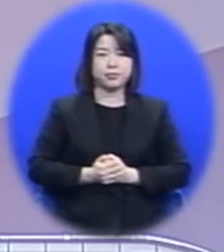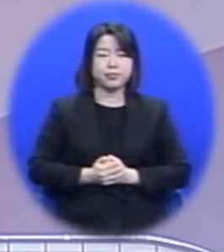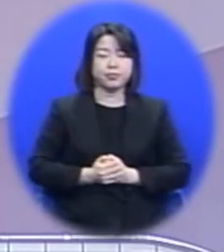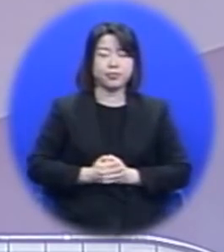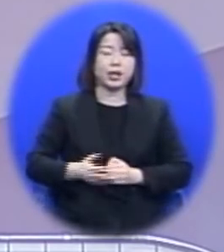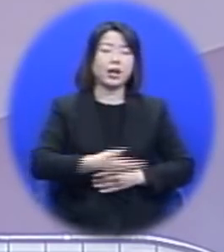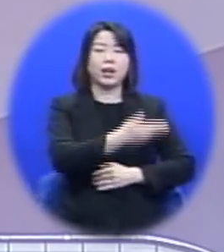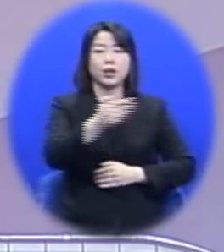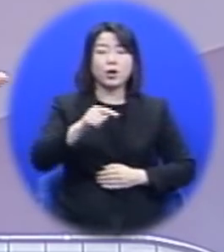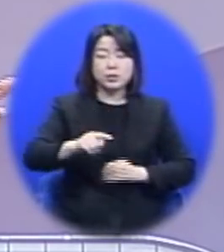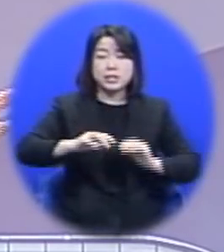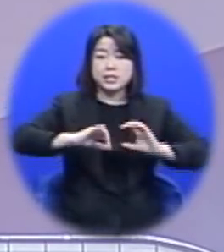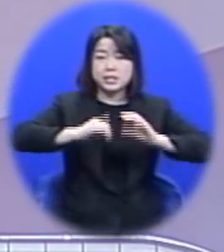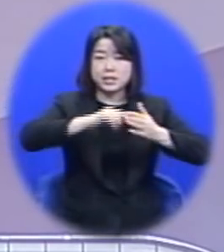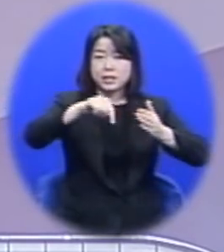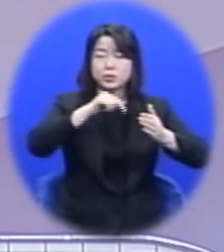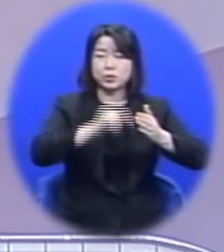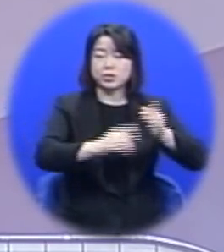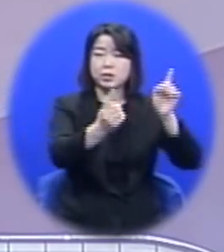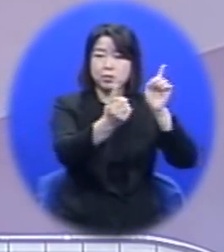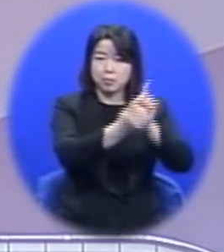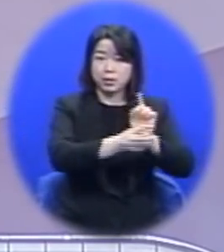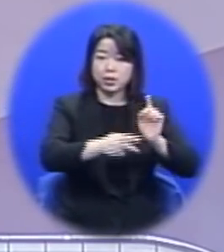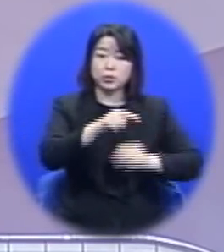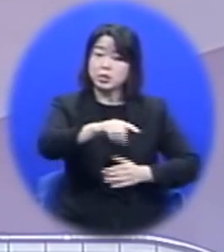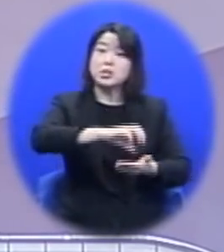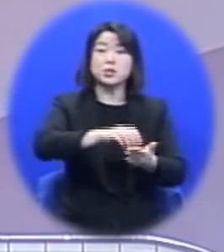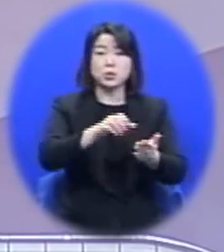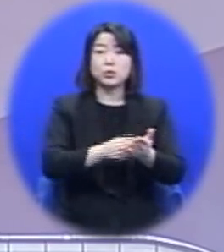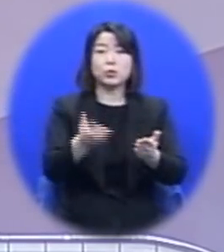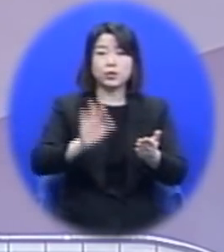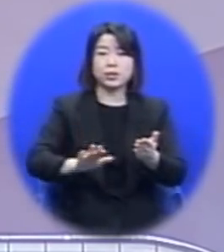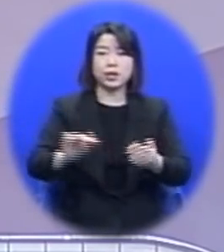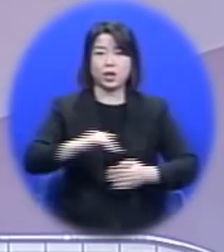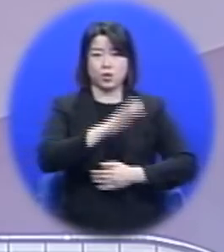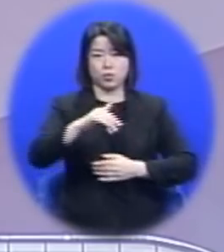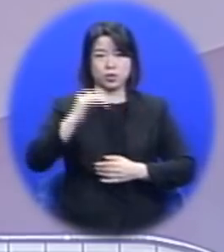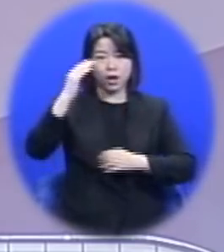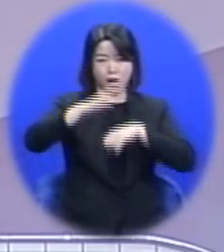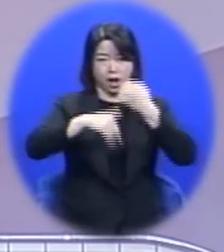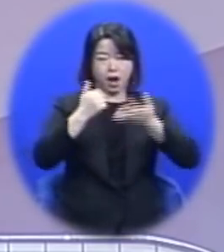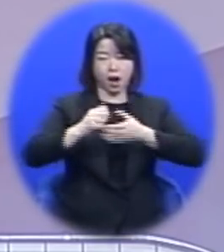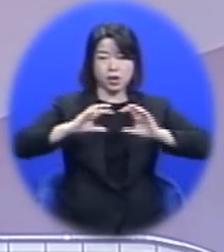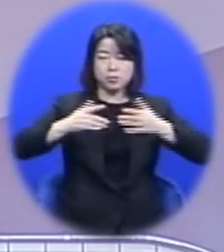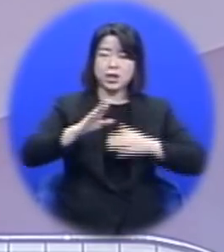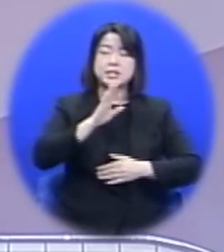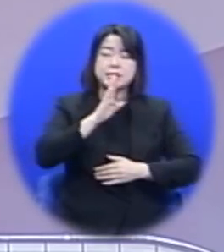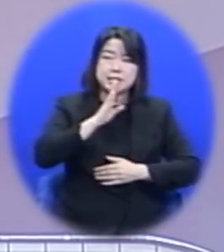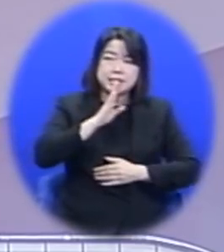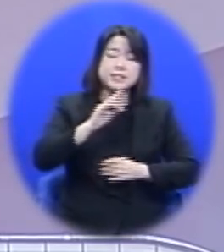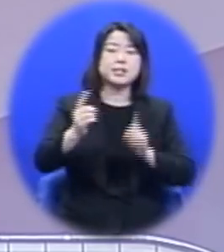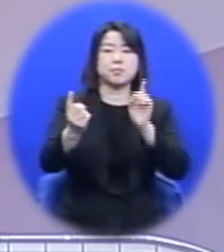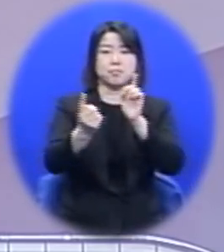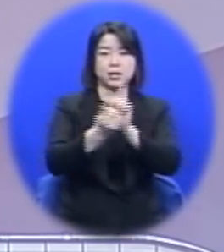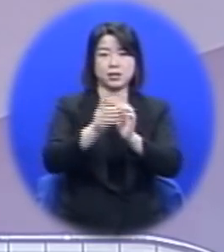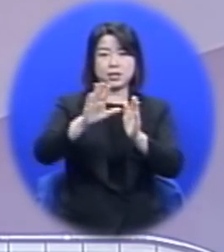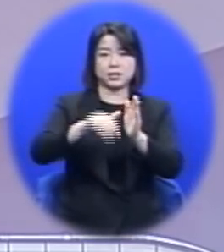여러분, 이 세상에서 그렇게 만나도 이 정도면 우리가 하나님의 나라에서 진짜 만났을 때는 어떻게 되겠어요?